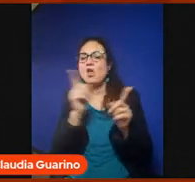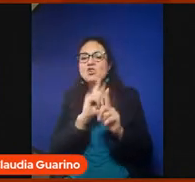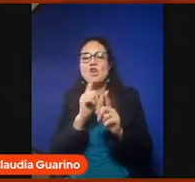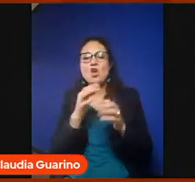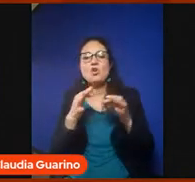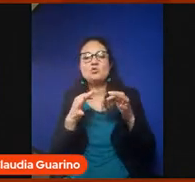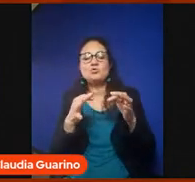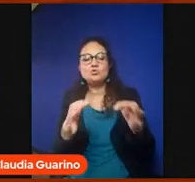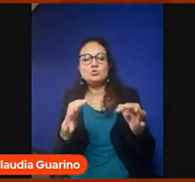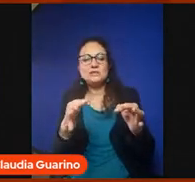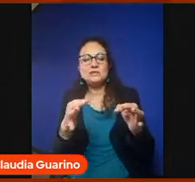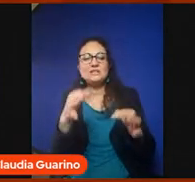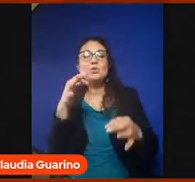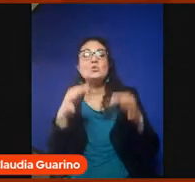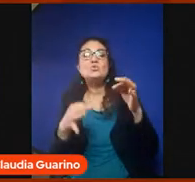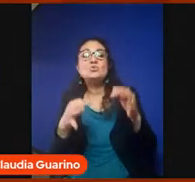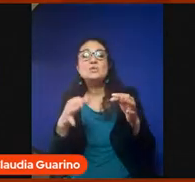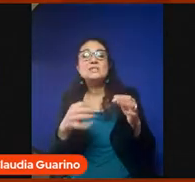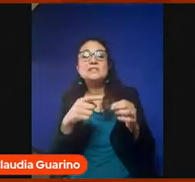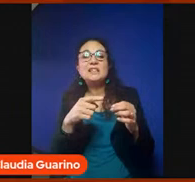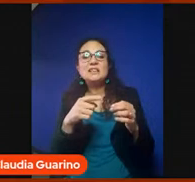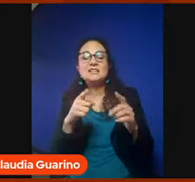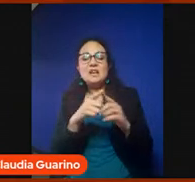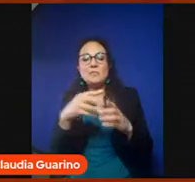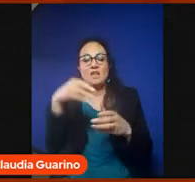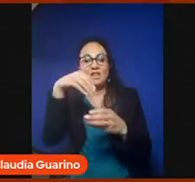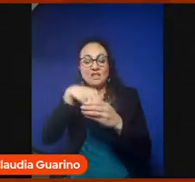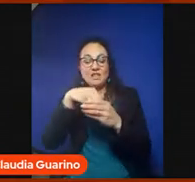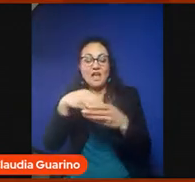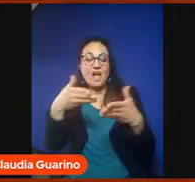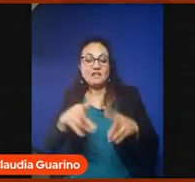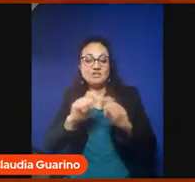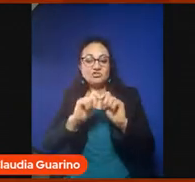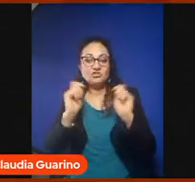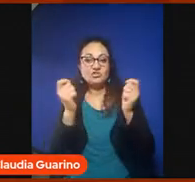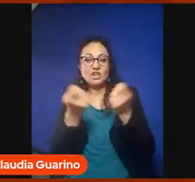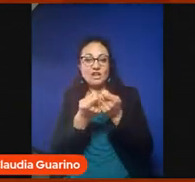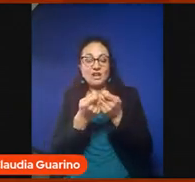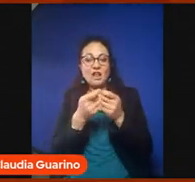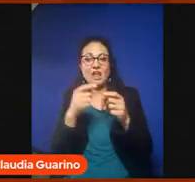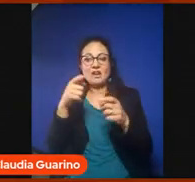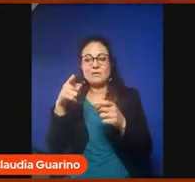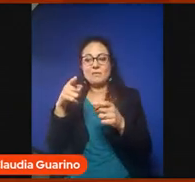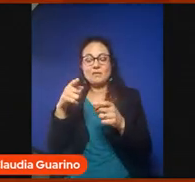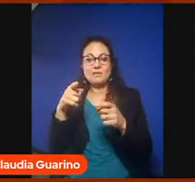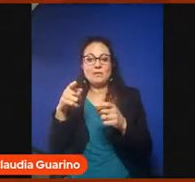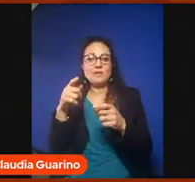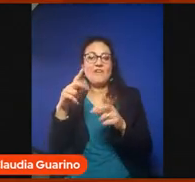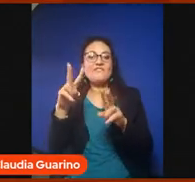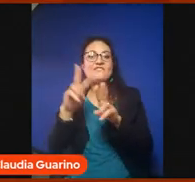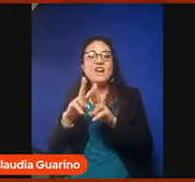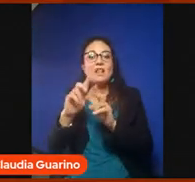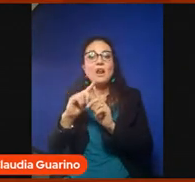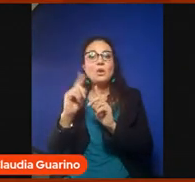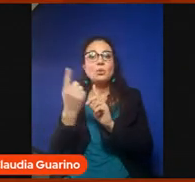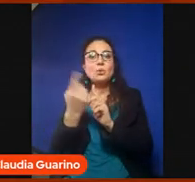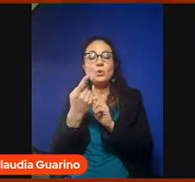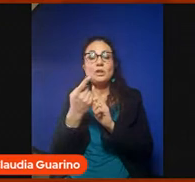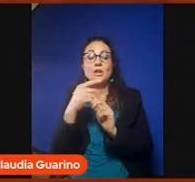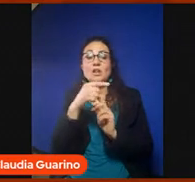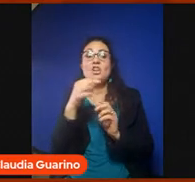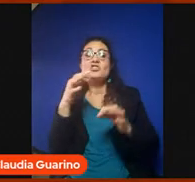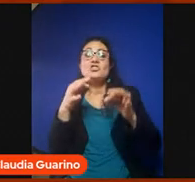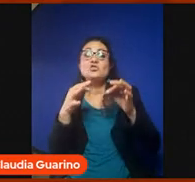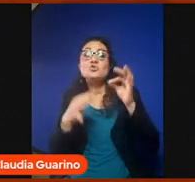Giustizia all'interno dell'attuale generazione, più la Fratelli Tutti, e giustizia tra le